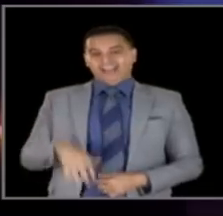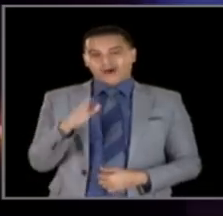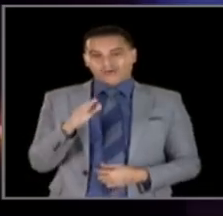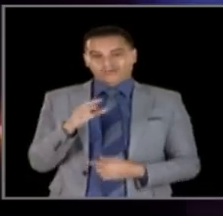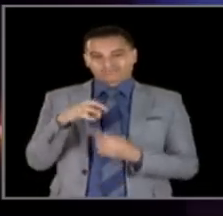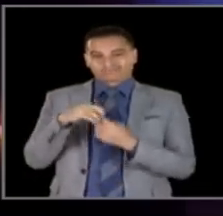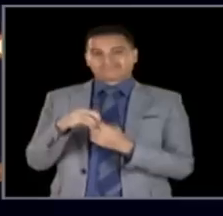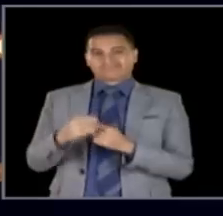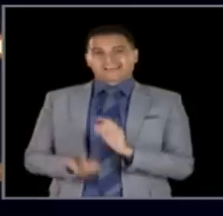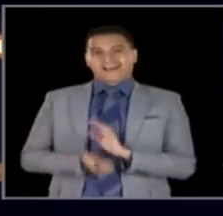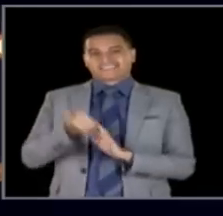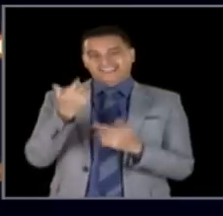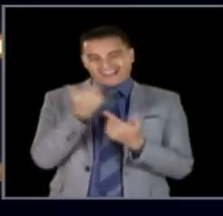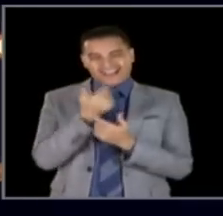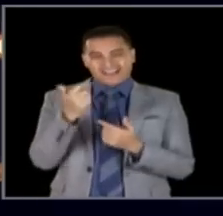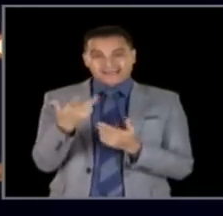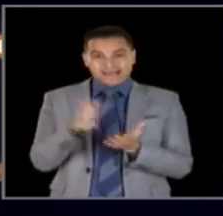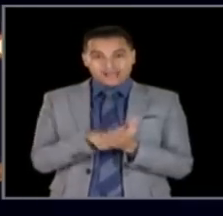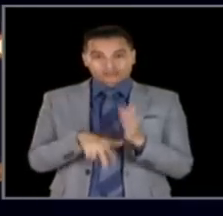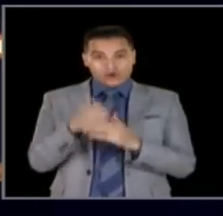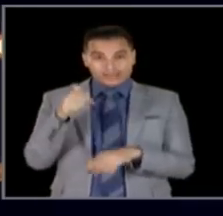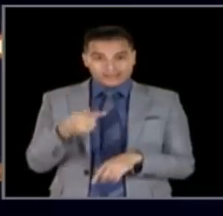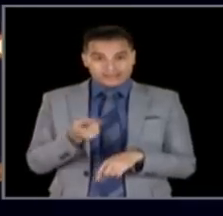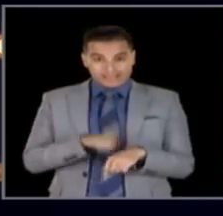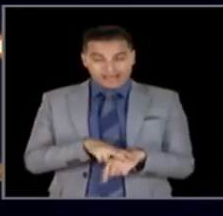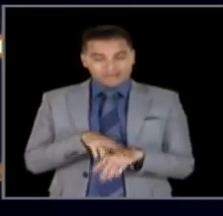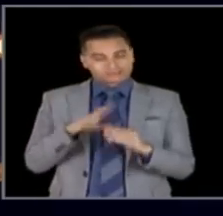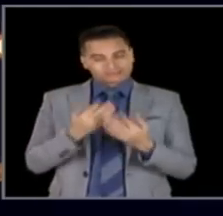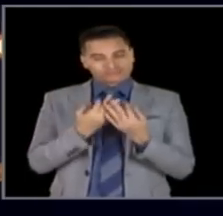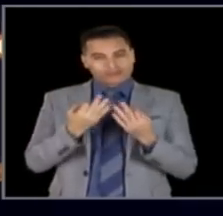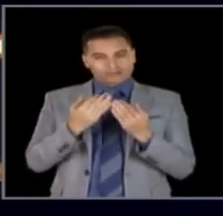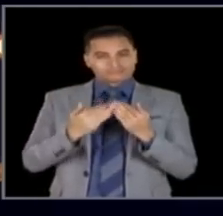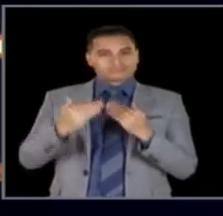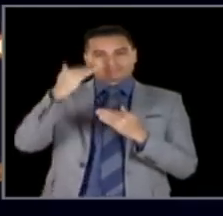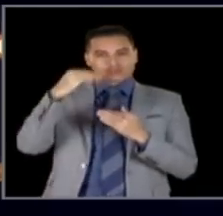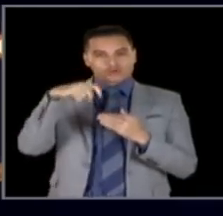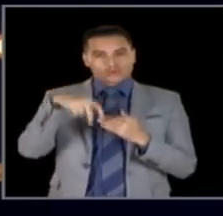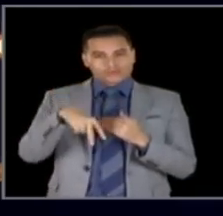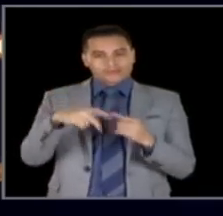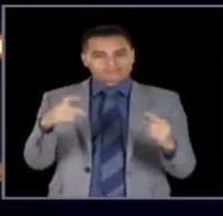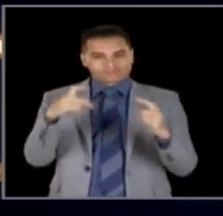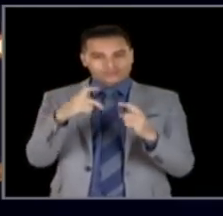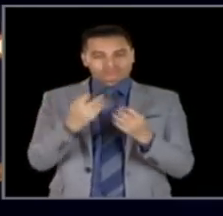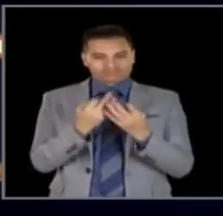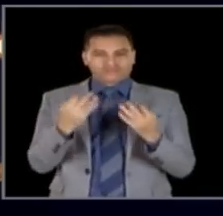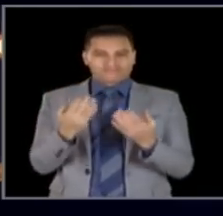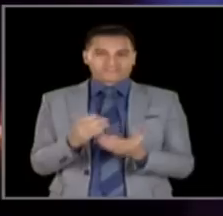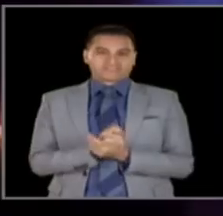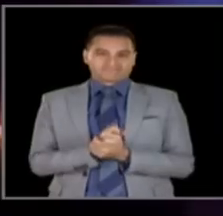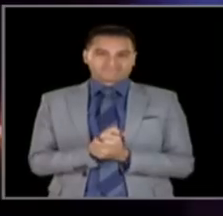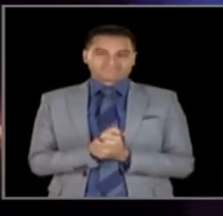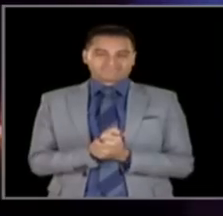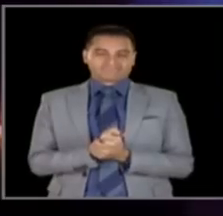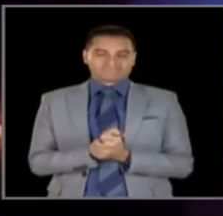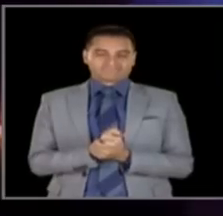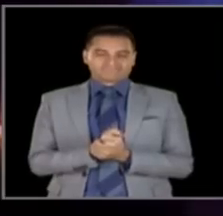اسلام ازي حضرتك؟ ثلاث نقاط هيسهلوا المهمه بنسبه كبيره جدا للتاهل لدور الثمانيه ان